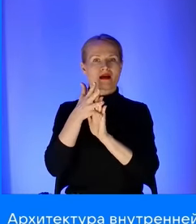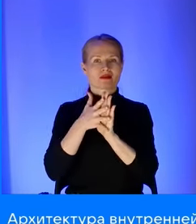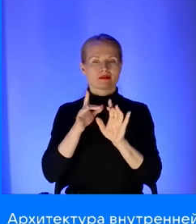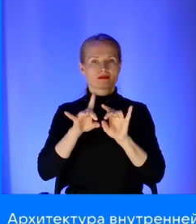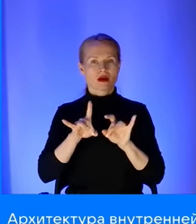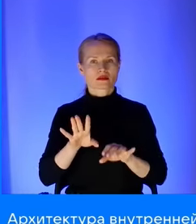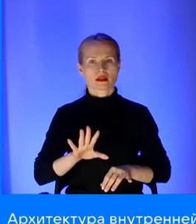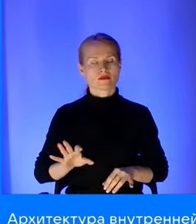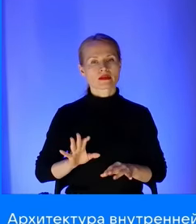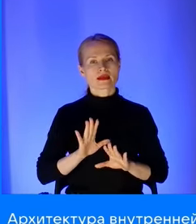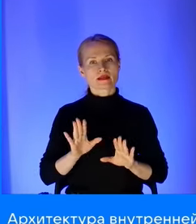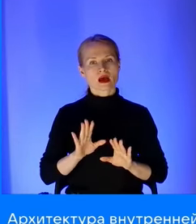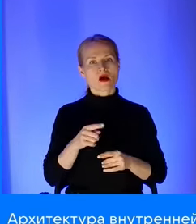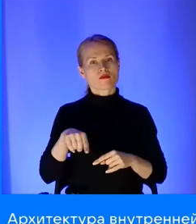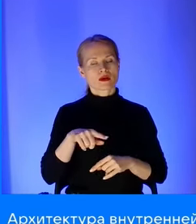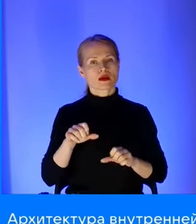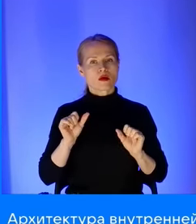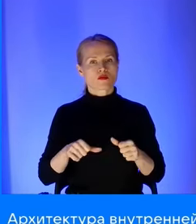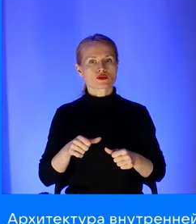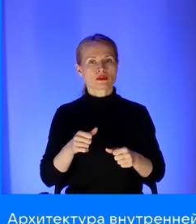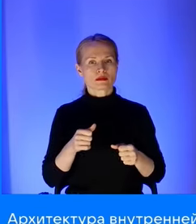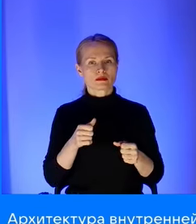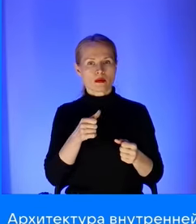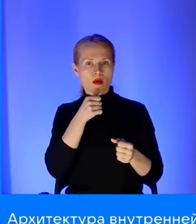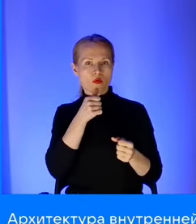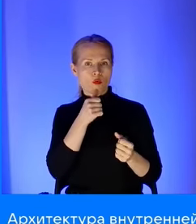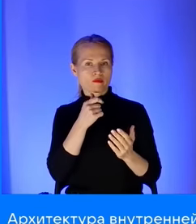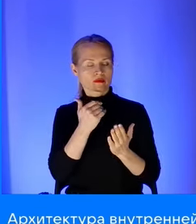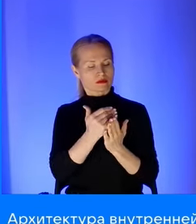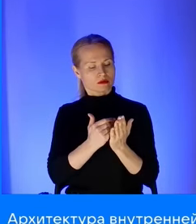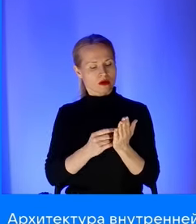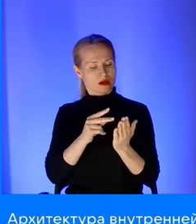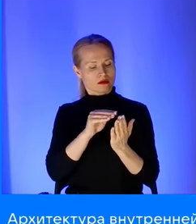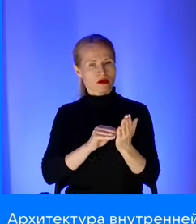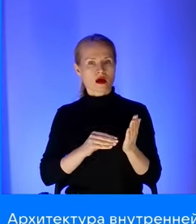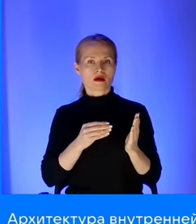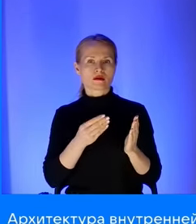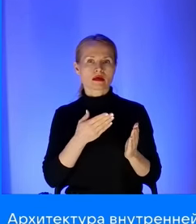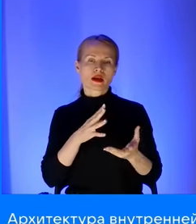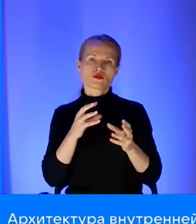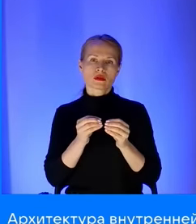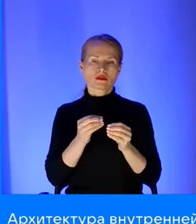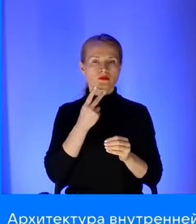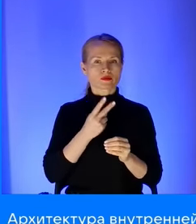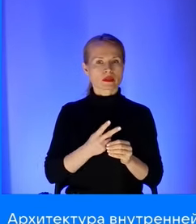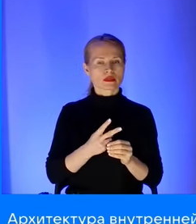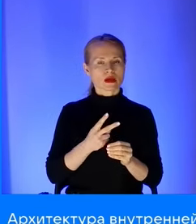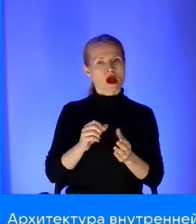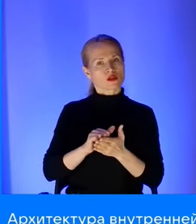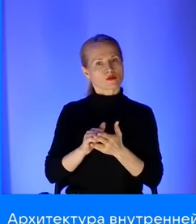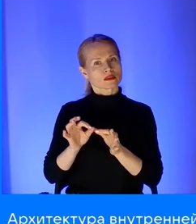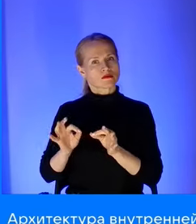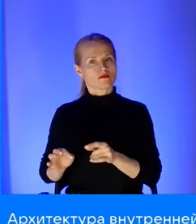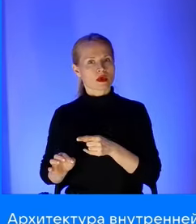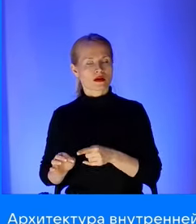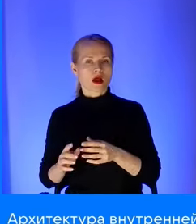обычном комитете быть но вы можете прям взять и посмотреть на результативность верна ли там документация работает ли